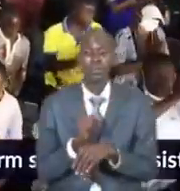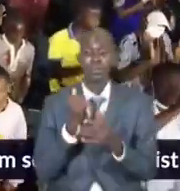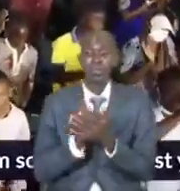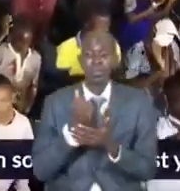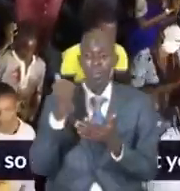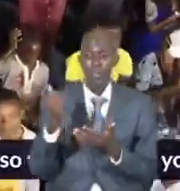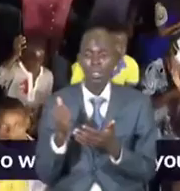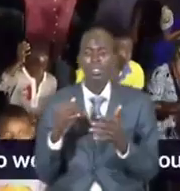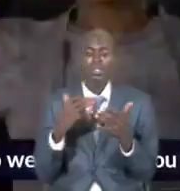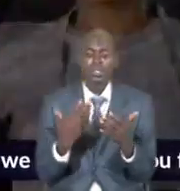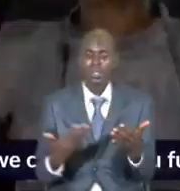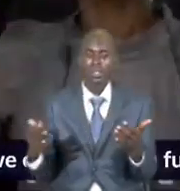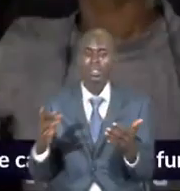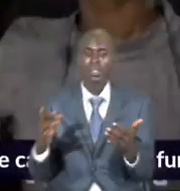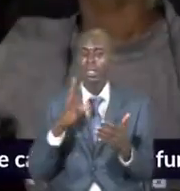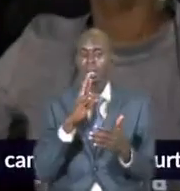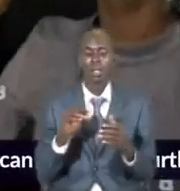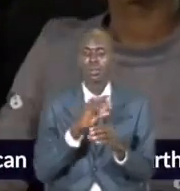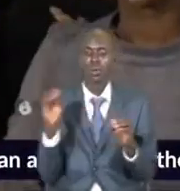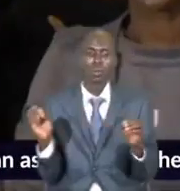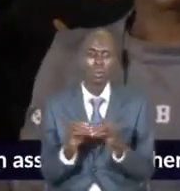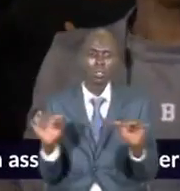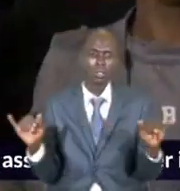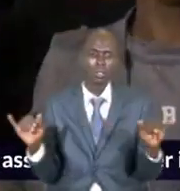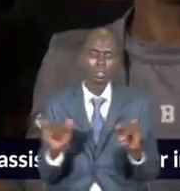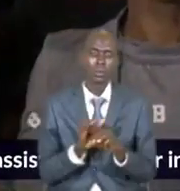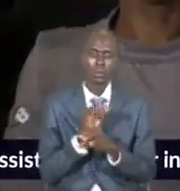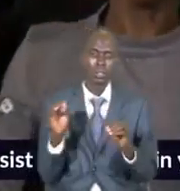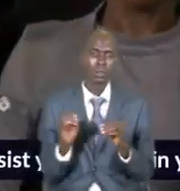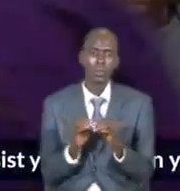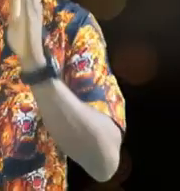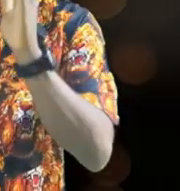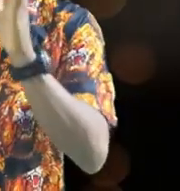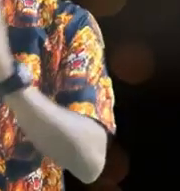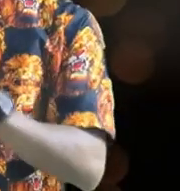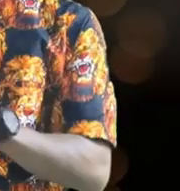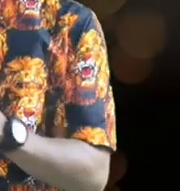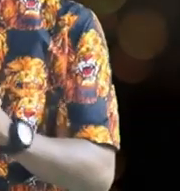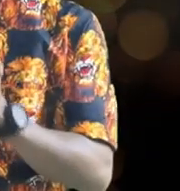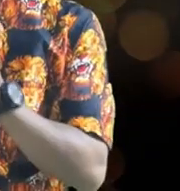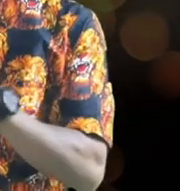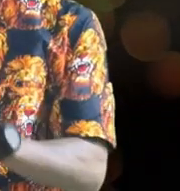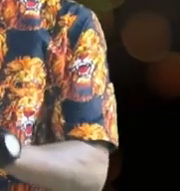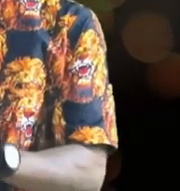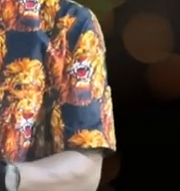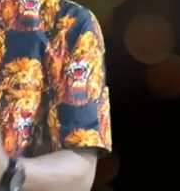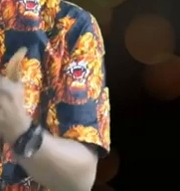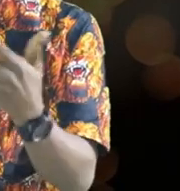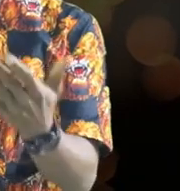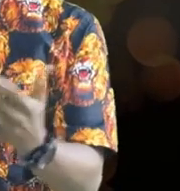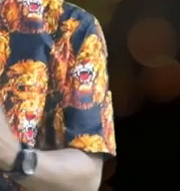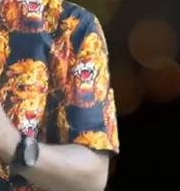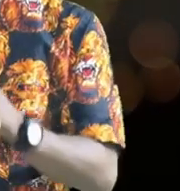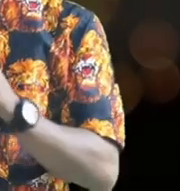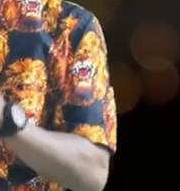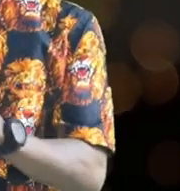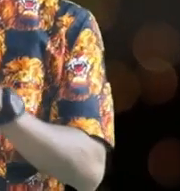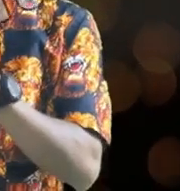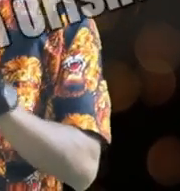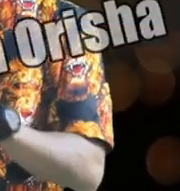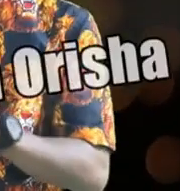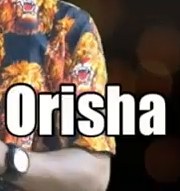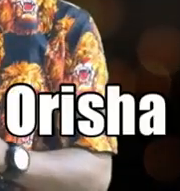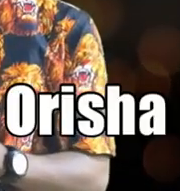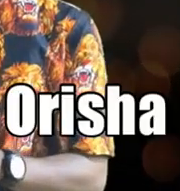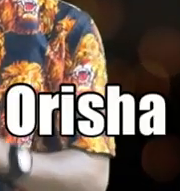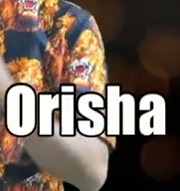Amen. Ihe adịkwaghị otu ọ dị ọzọ. Nwalee onwe gị, ị ga-ahụta ọla ebube ga-abịalara. Imeela dịka ị na-anọnyere anyị na agbaji isi ike kwa